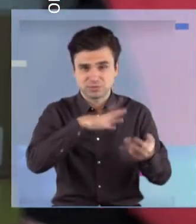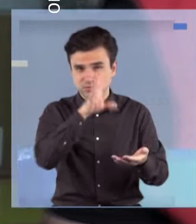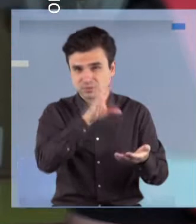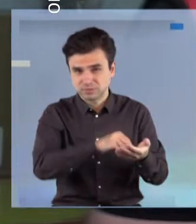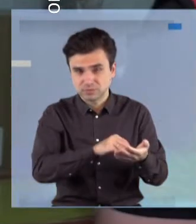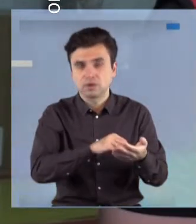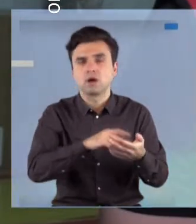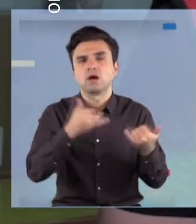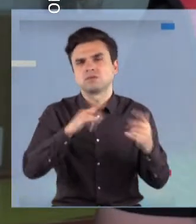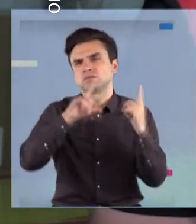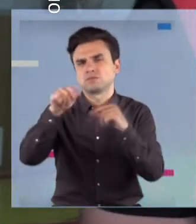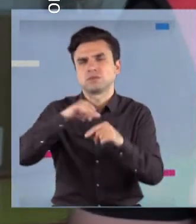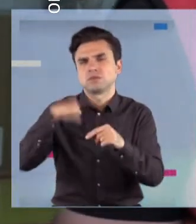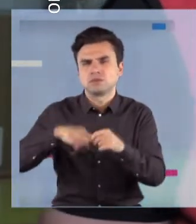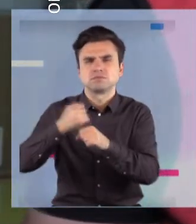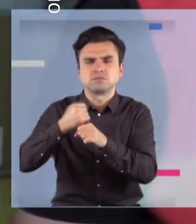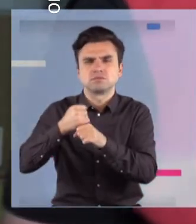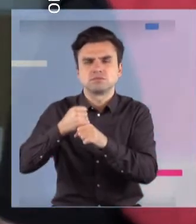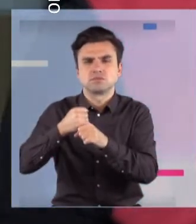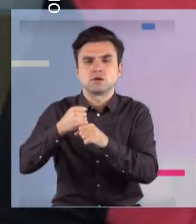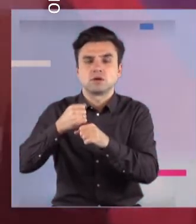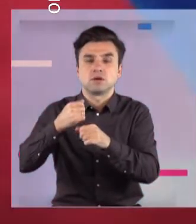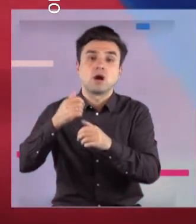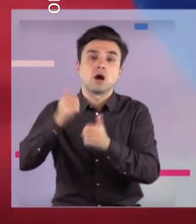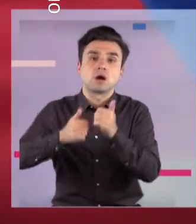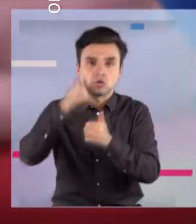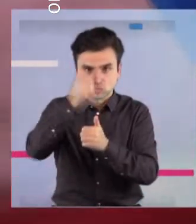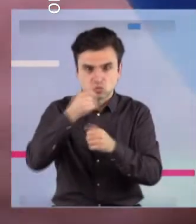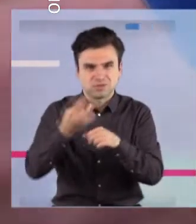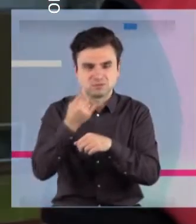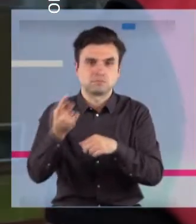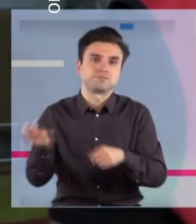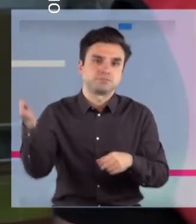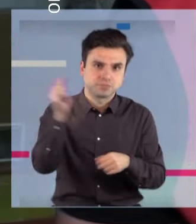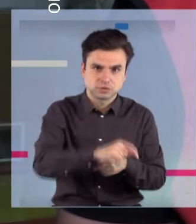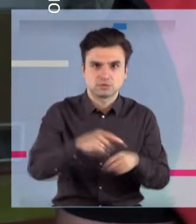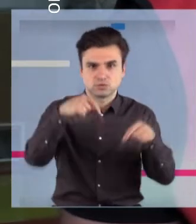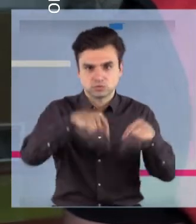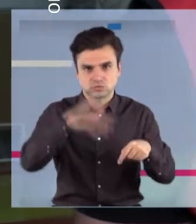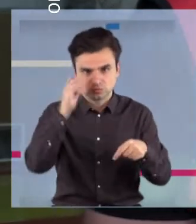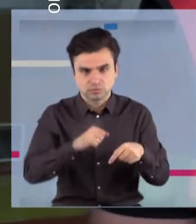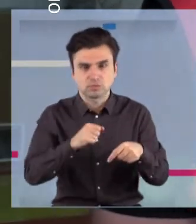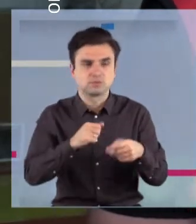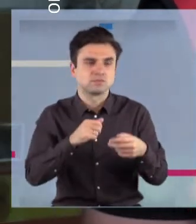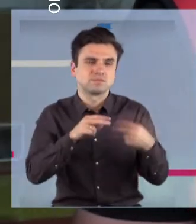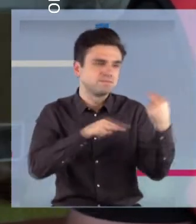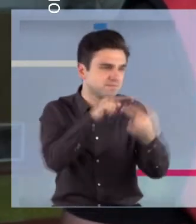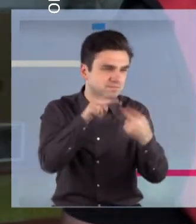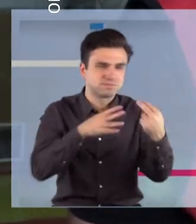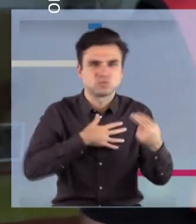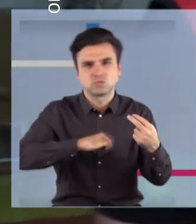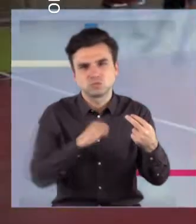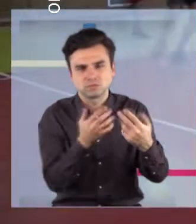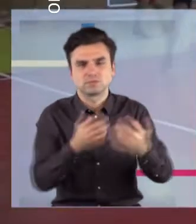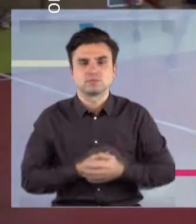тренируюсь, набираю, так сказать, форму немножко, делюсь опытом своим. Состав очень хороший, на самом деле состав хороший для высшей лиги, я думаю, они будут бороться